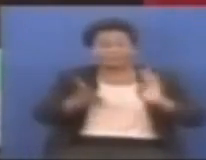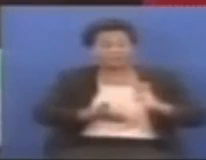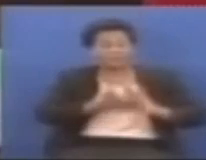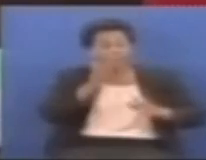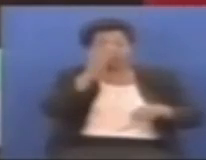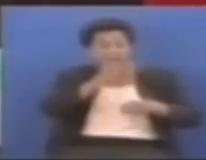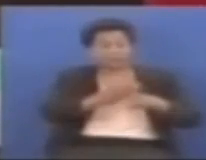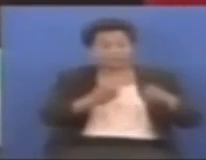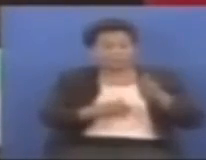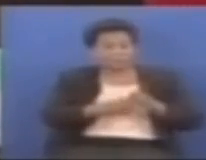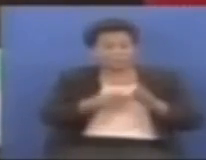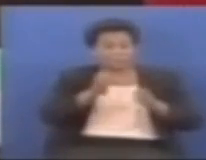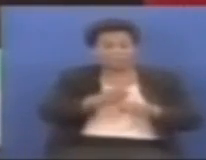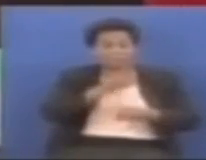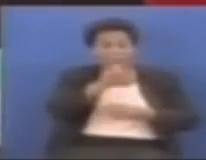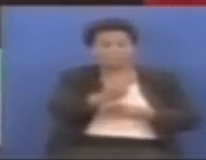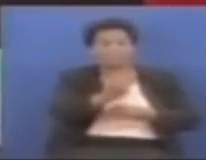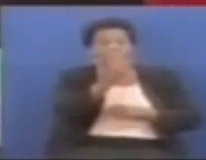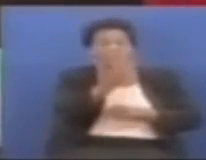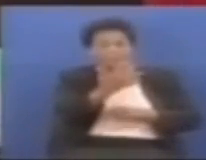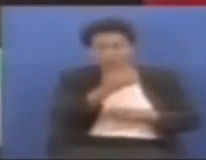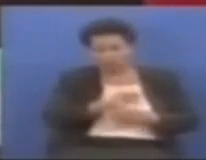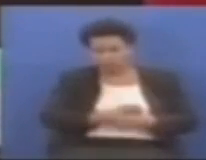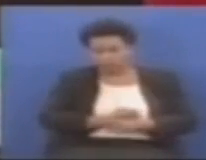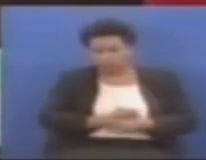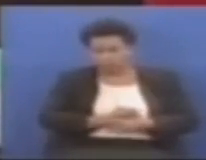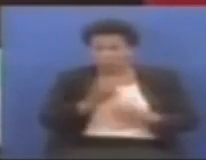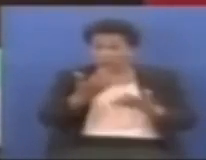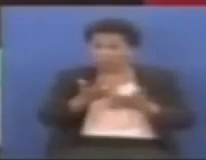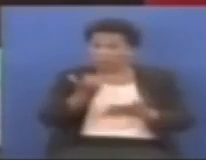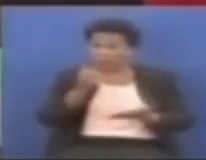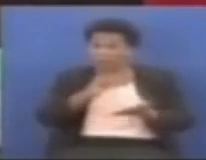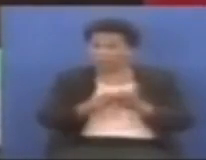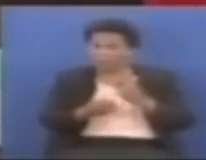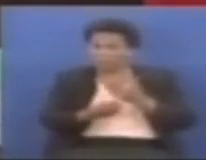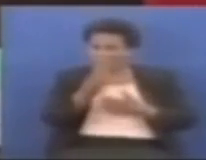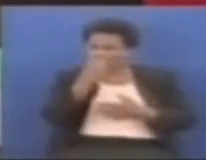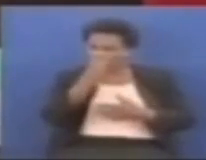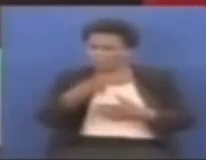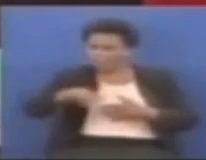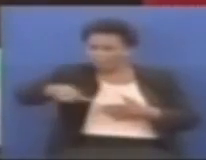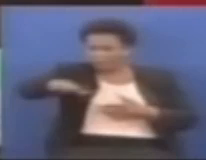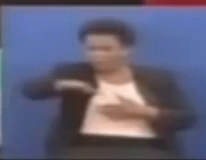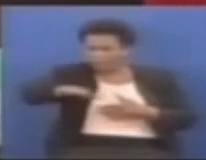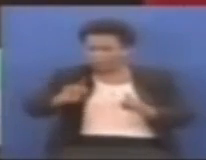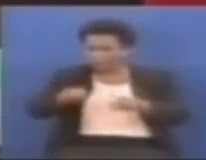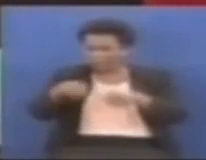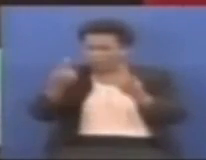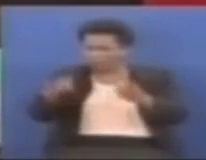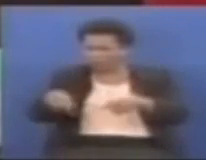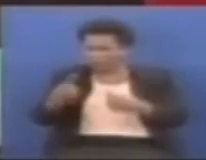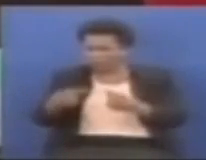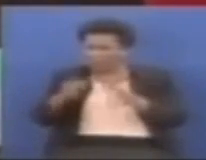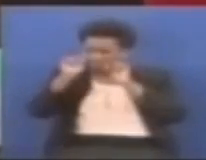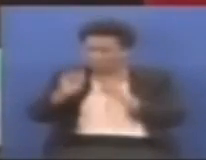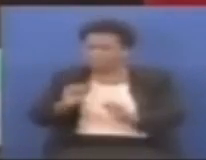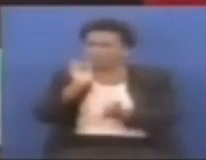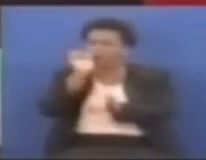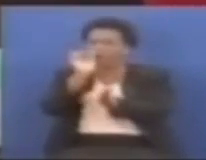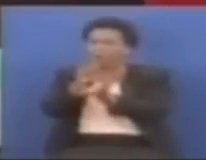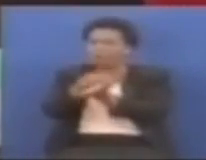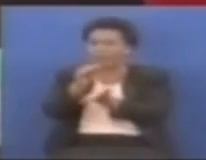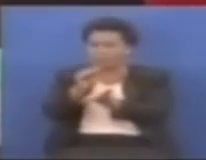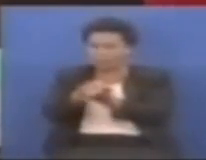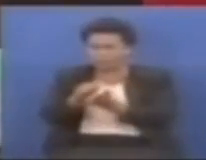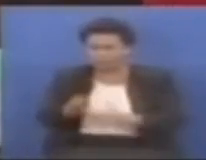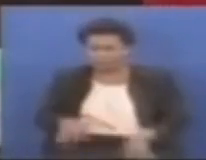wa kilomita 5, na hii tunazingatia kwamba yale maeneo ambayo ni korofi tunaanza kuyawekea lami, na hivyo hivyo maeneo yote